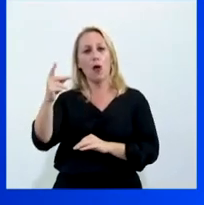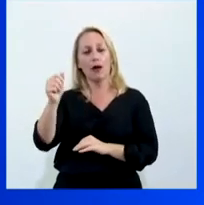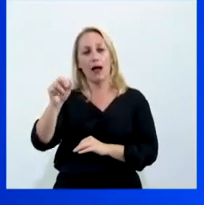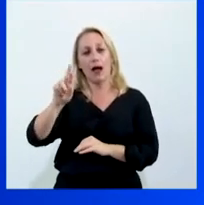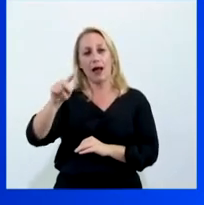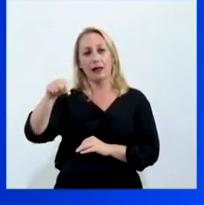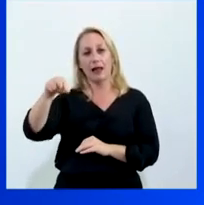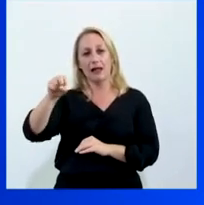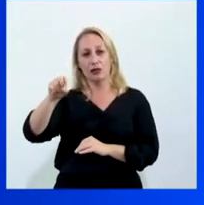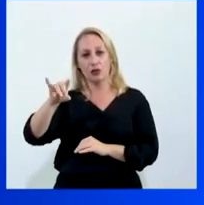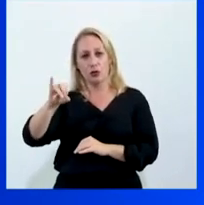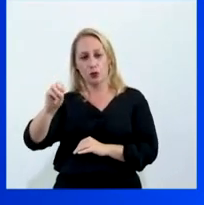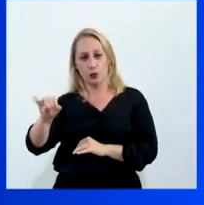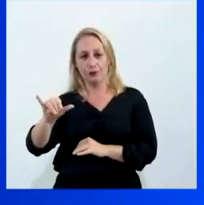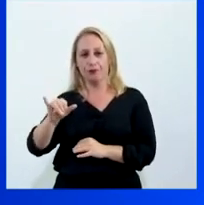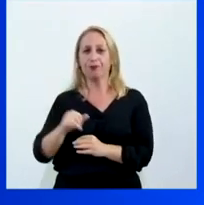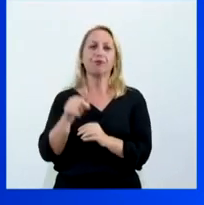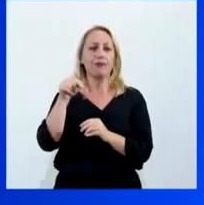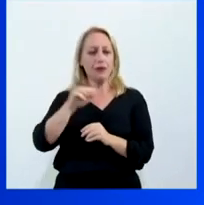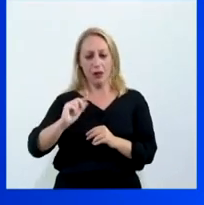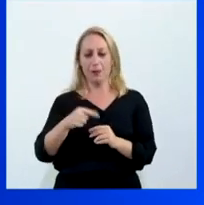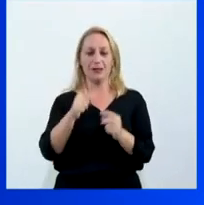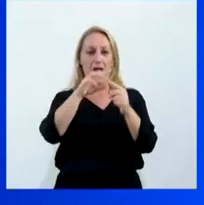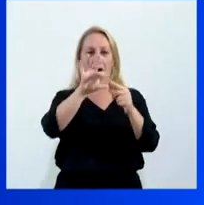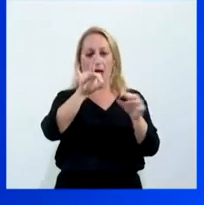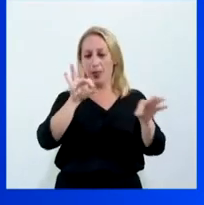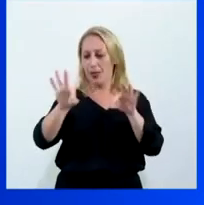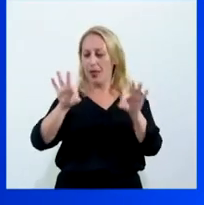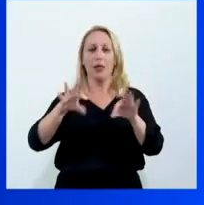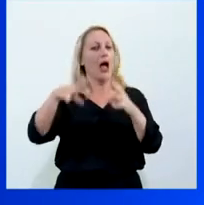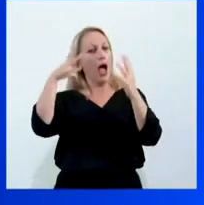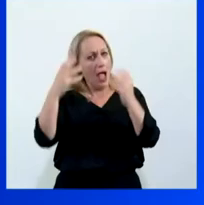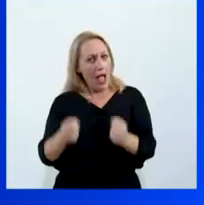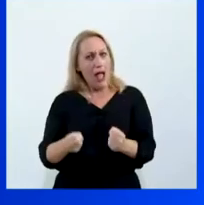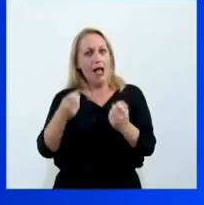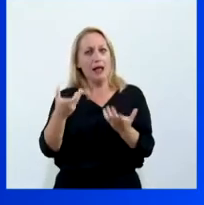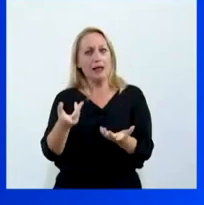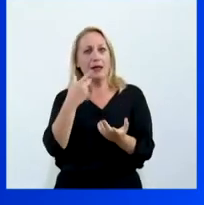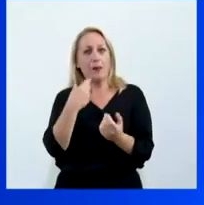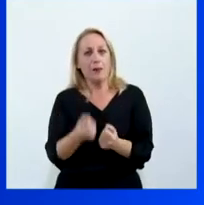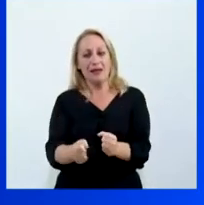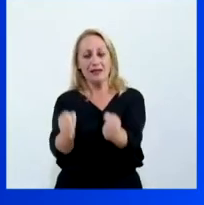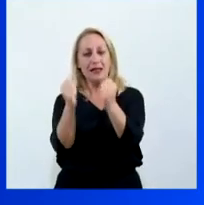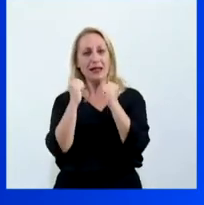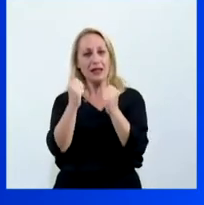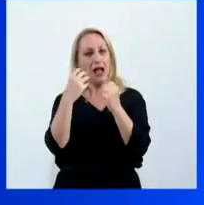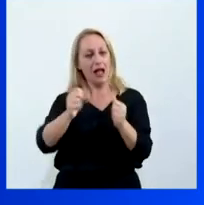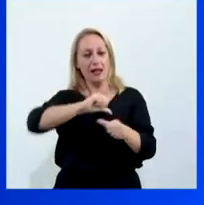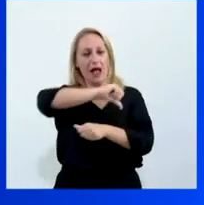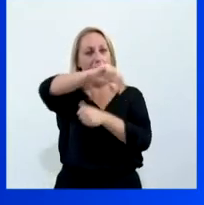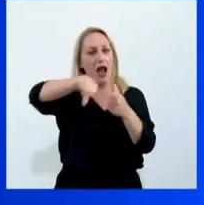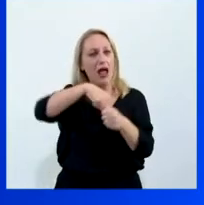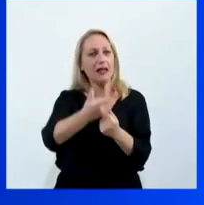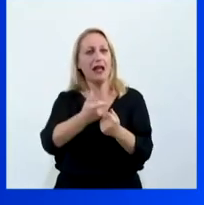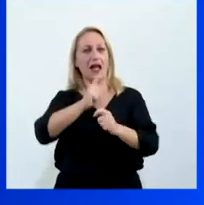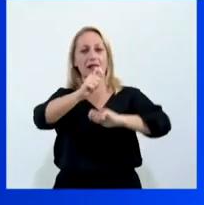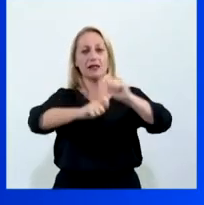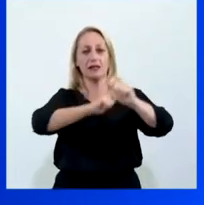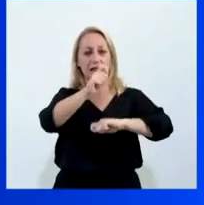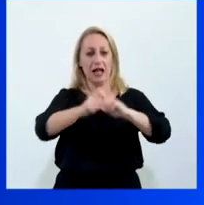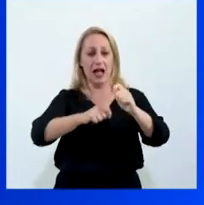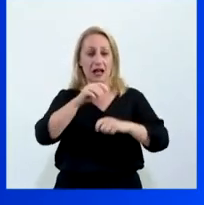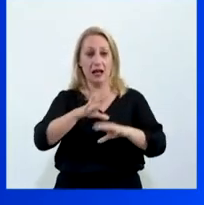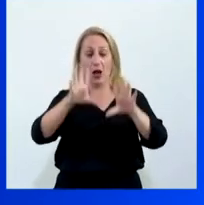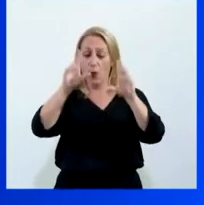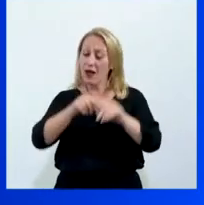από τις παρεμβάσεις οι οποίες θα γίνουν στην υγεία, που γίνονται ήδη, που δρομολογούνται ήδη στην υγεία. Τα επιμένω ιδιαίτερα στο σχεδιασμό μας